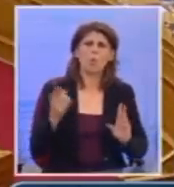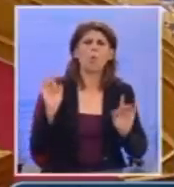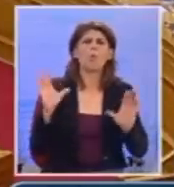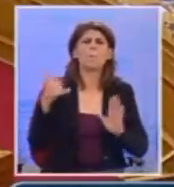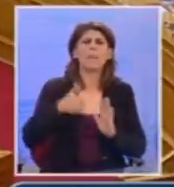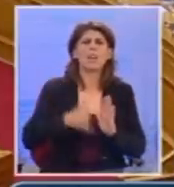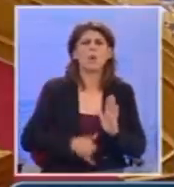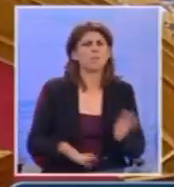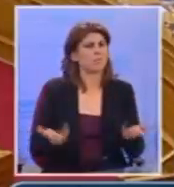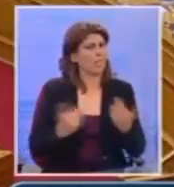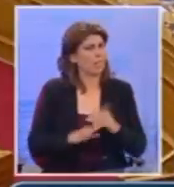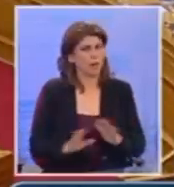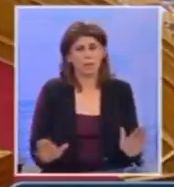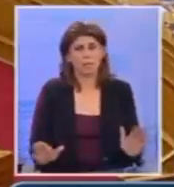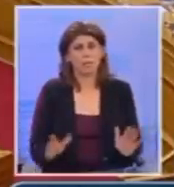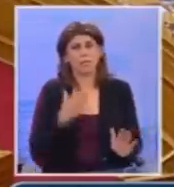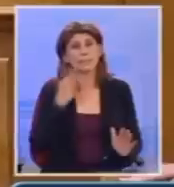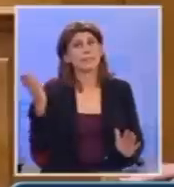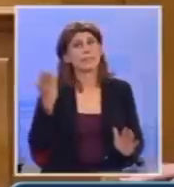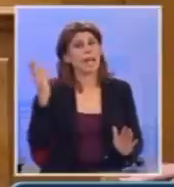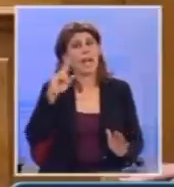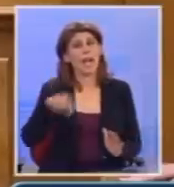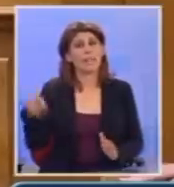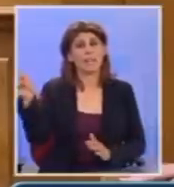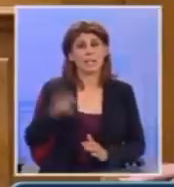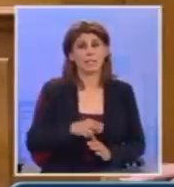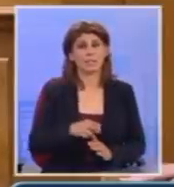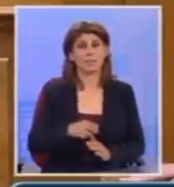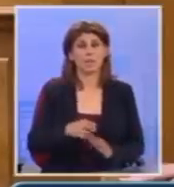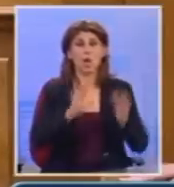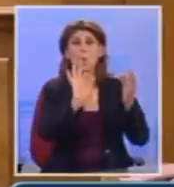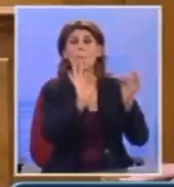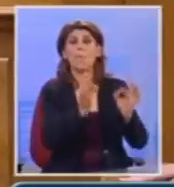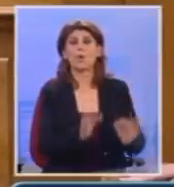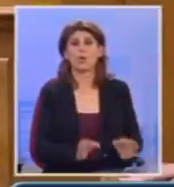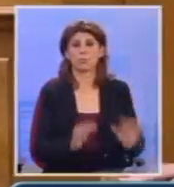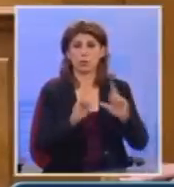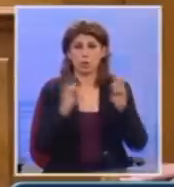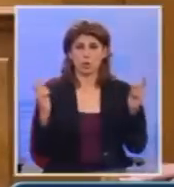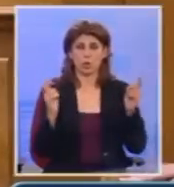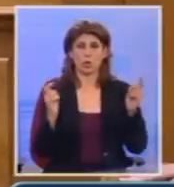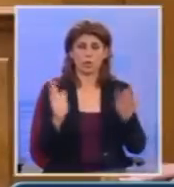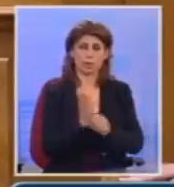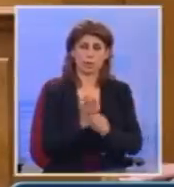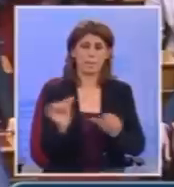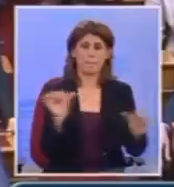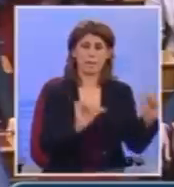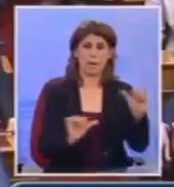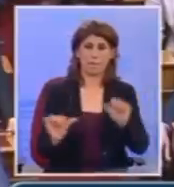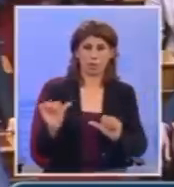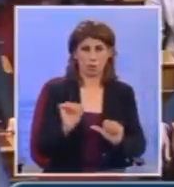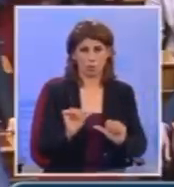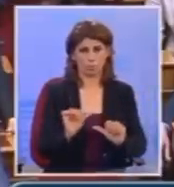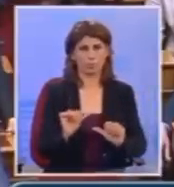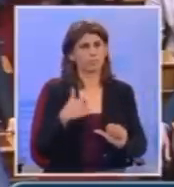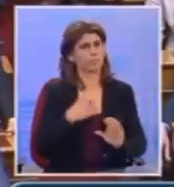περιεχόμενο, για τη δήθεν κατάργηση των προτύπων σχολείων ή την κατεδάφιση των πειραματικών.